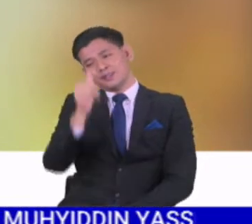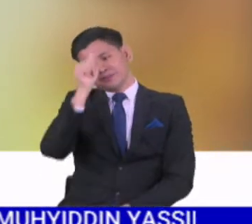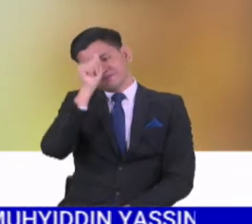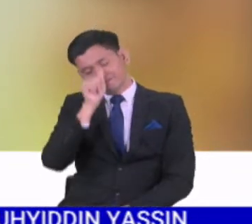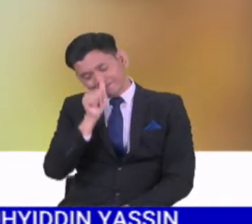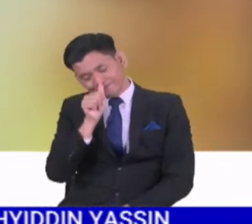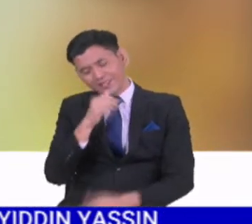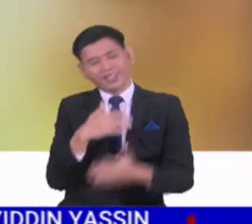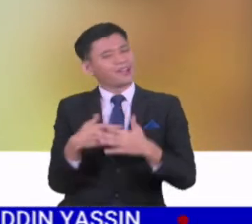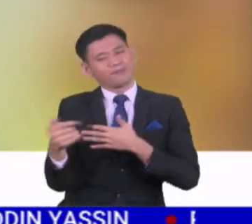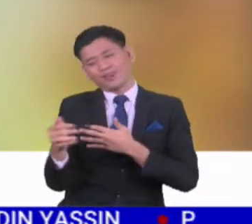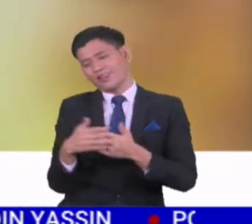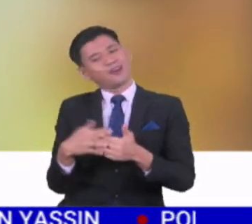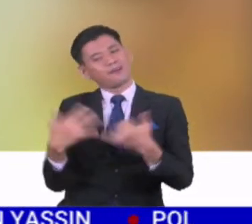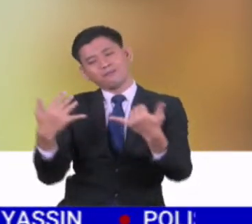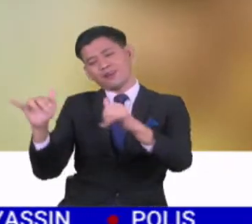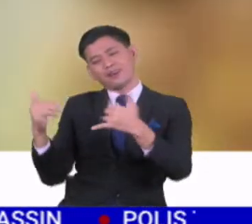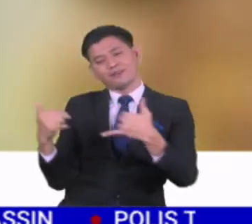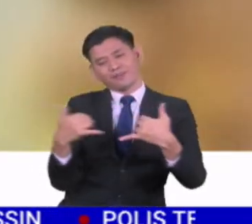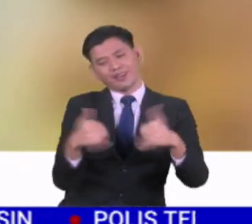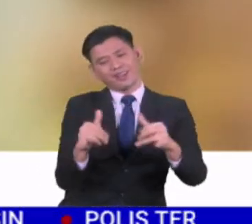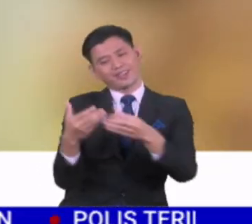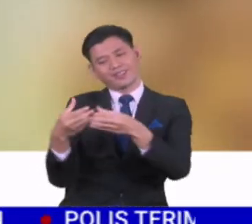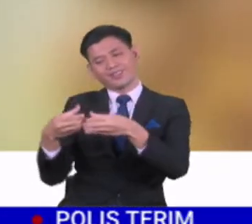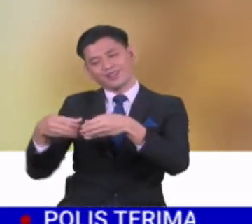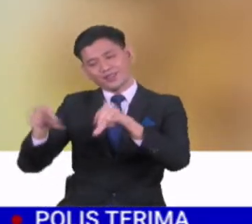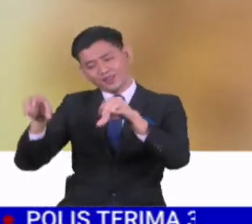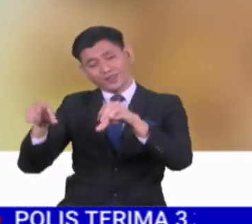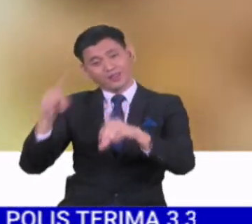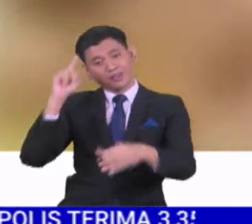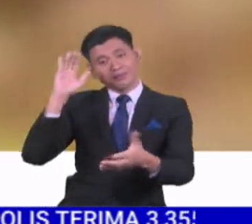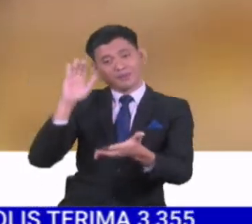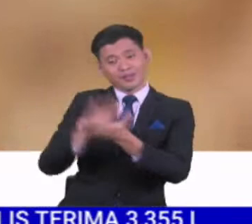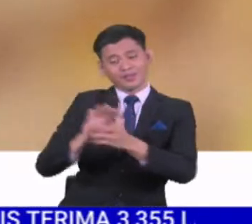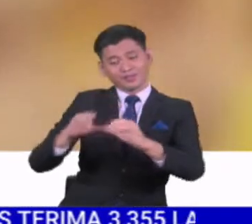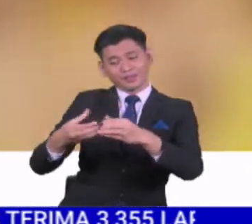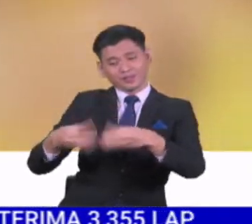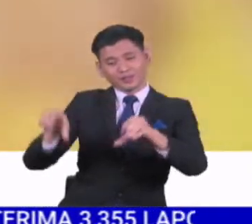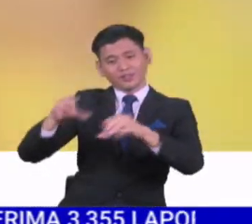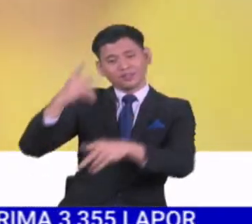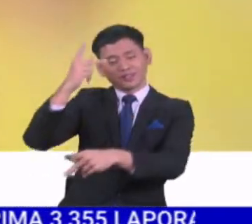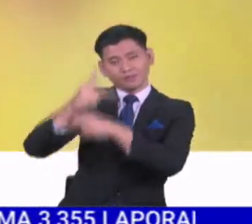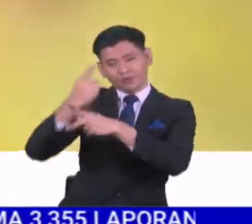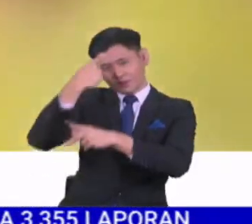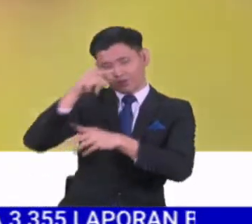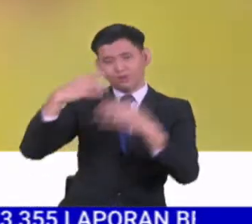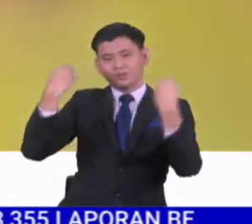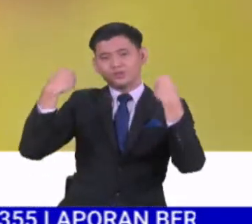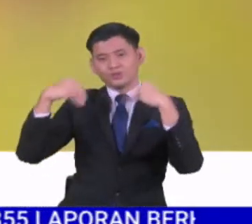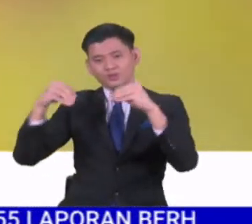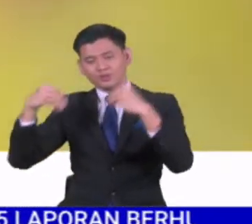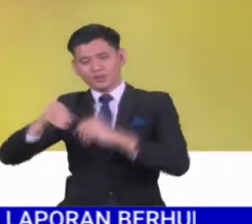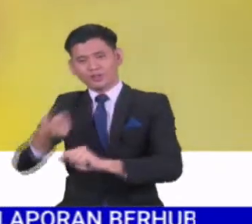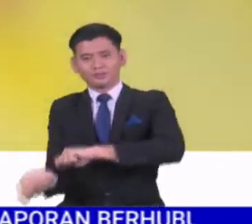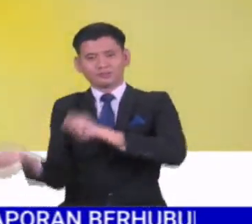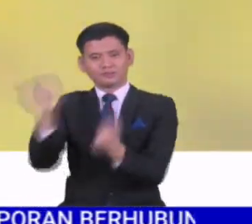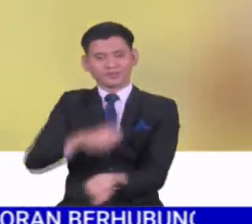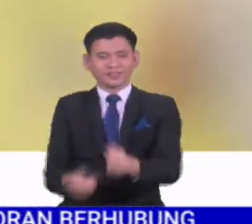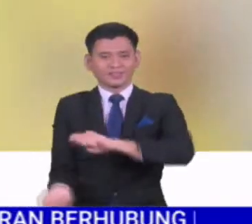bersabar dan membiarkan anak perempuannya bermandi telur. Dipercayai telur itu disimpan bertujuan untuk jualan murtabak.